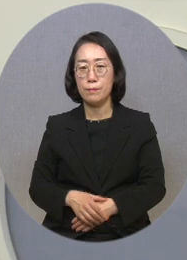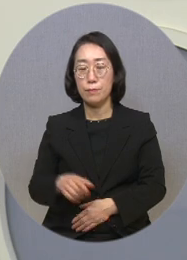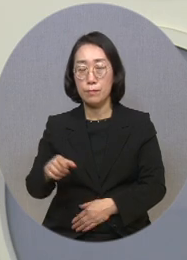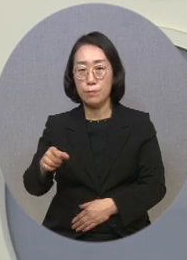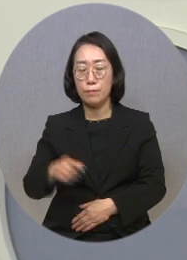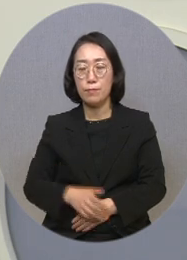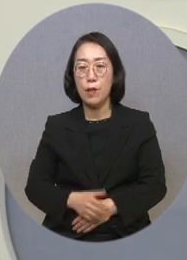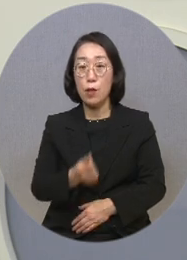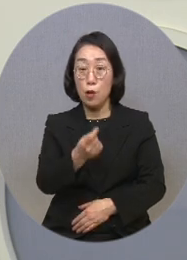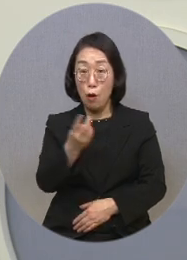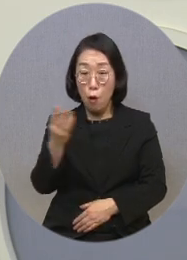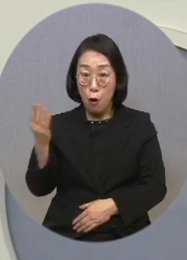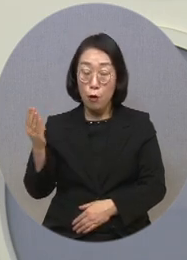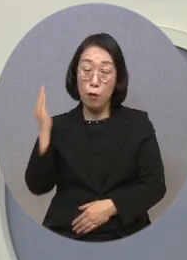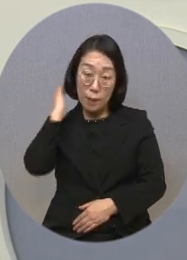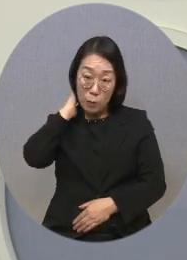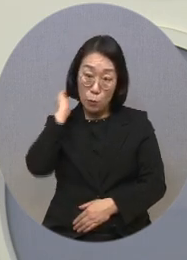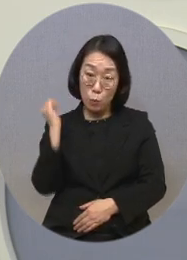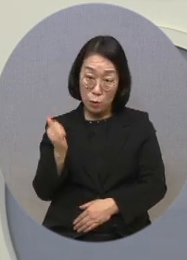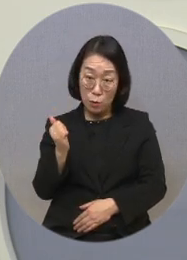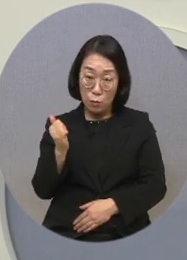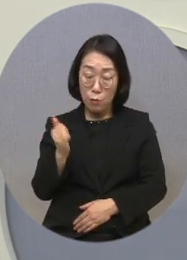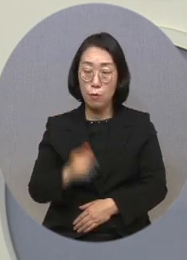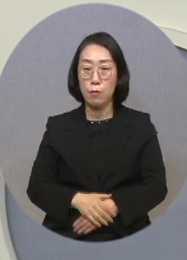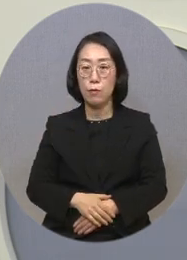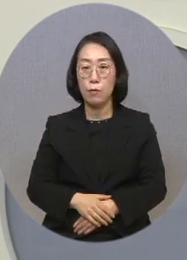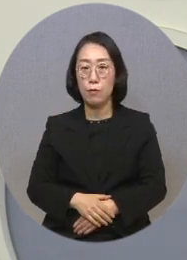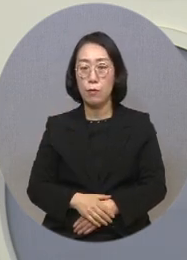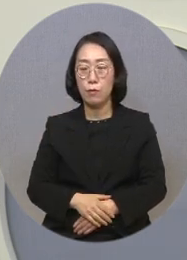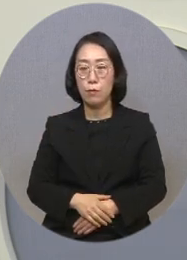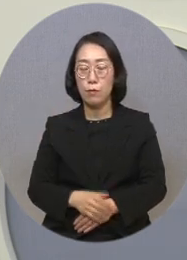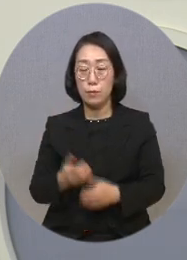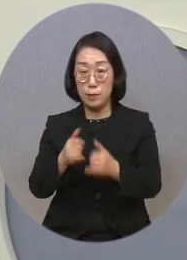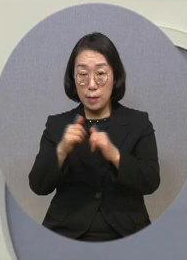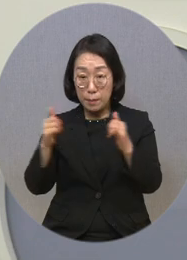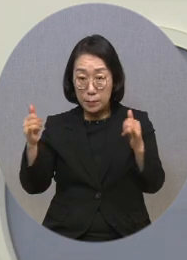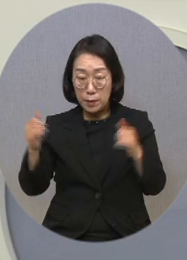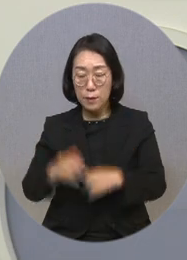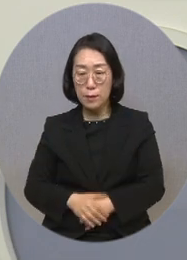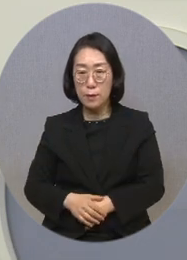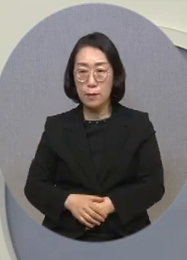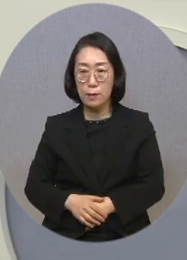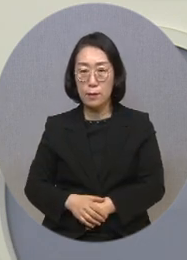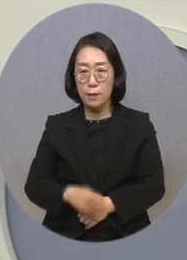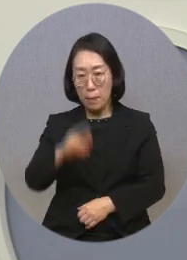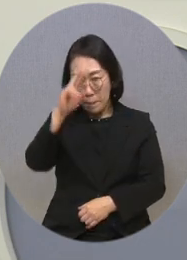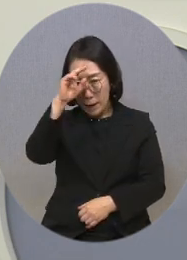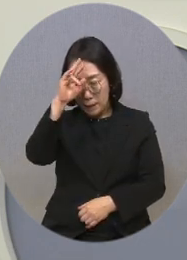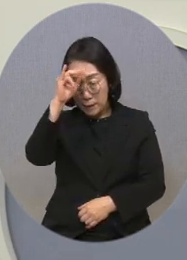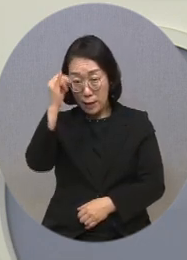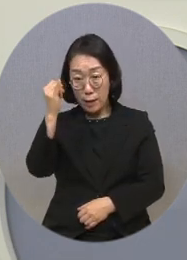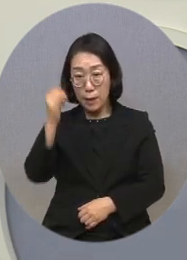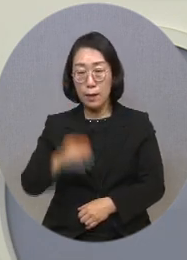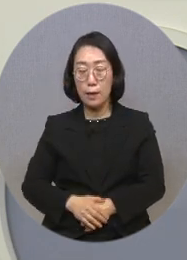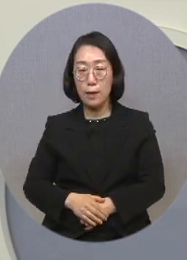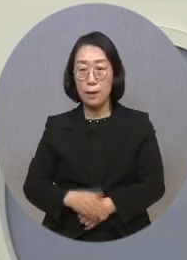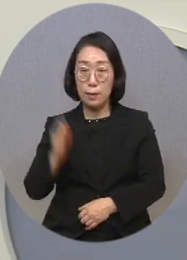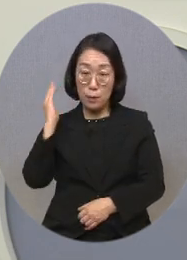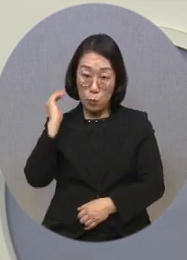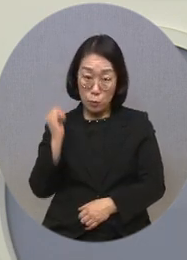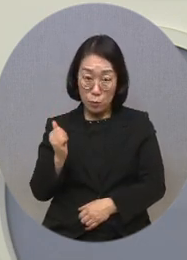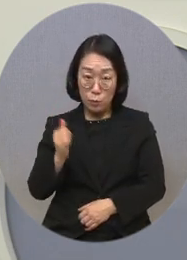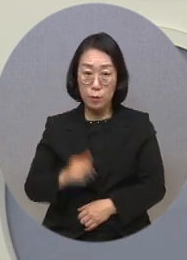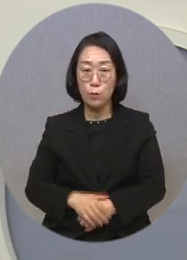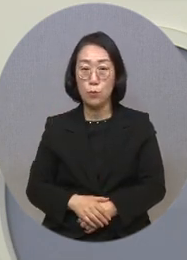이렇게 그 여러 대통령들 제가 그 박근혜 대통령 때도 또